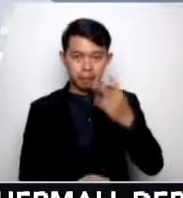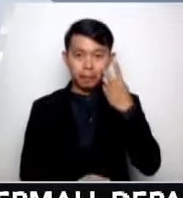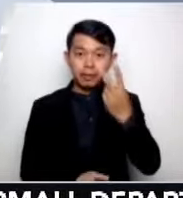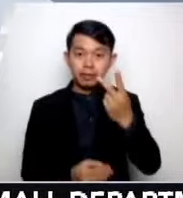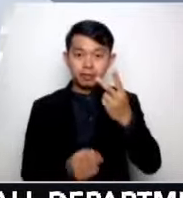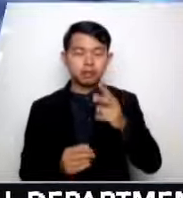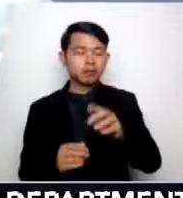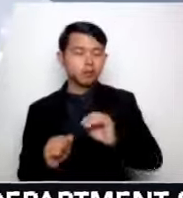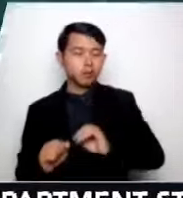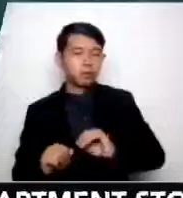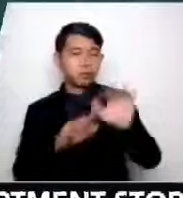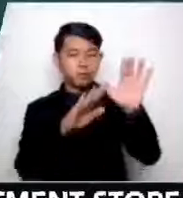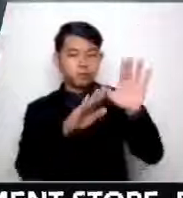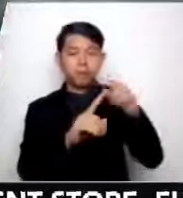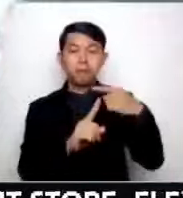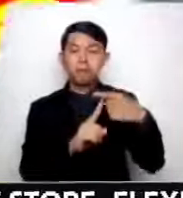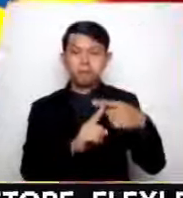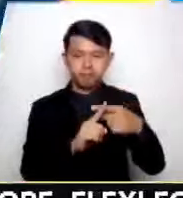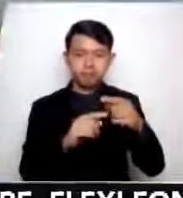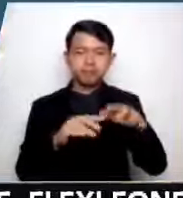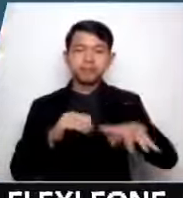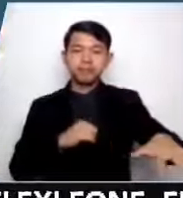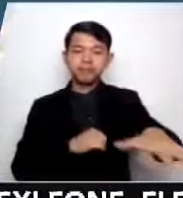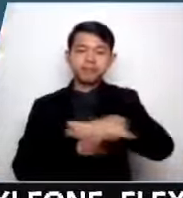Ian Cruz.